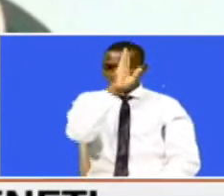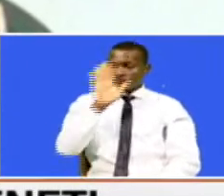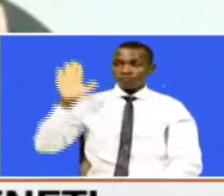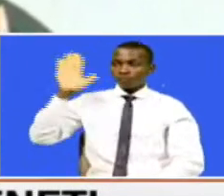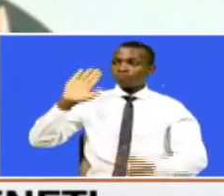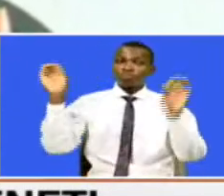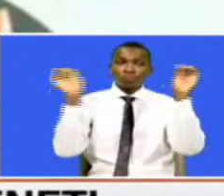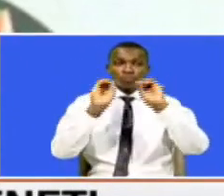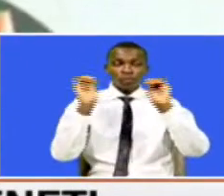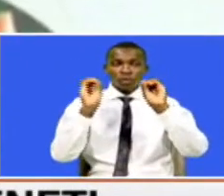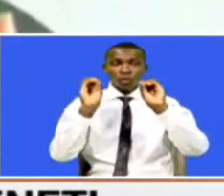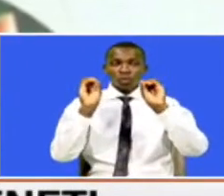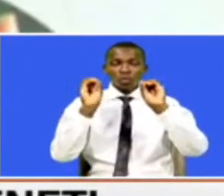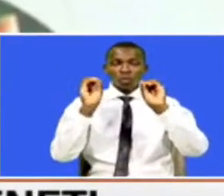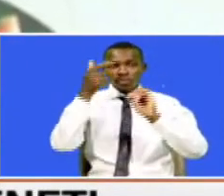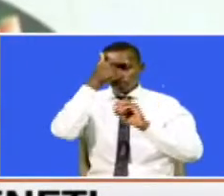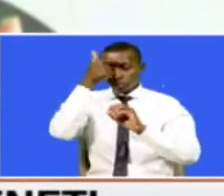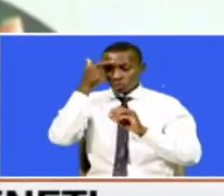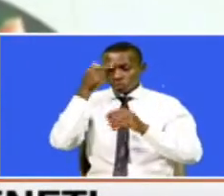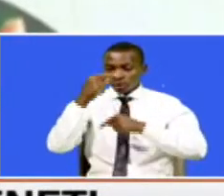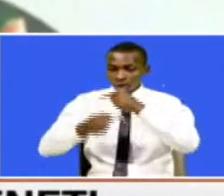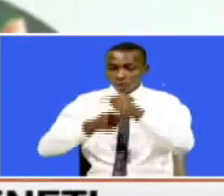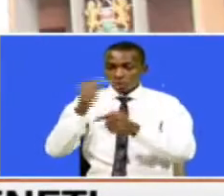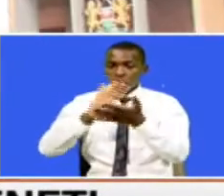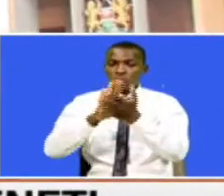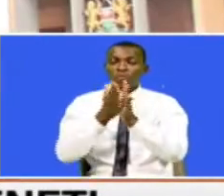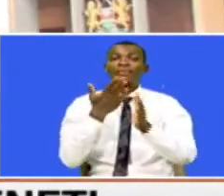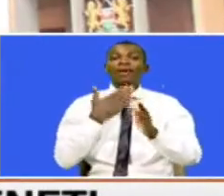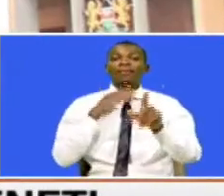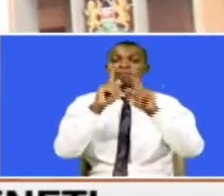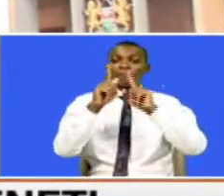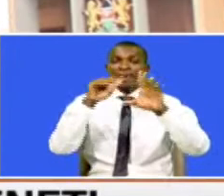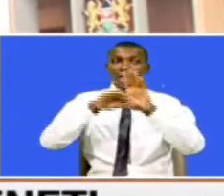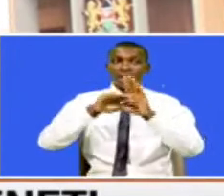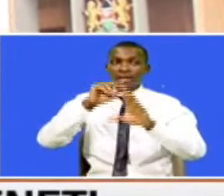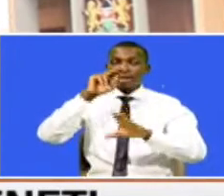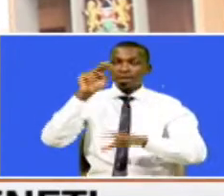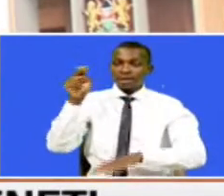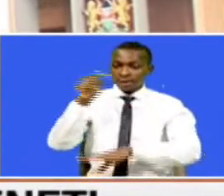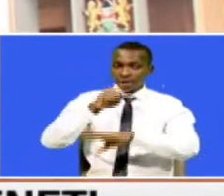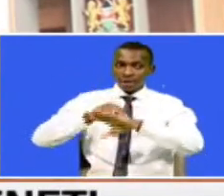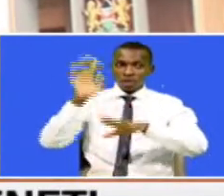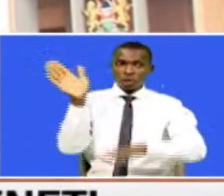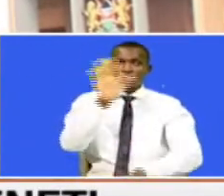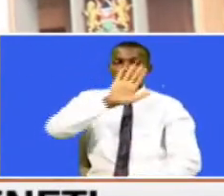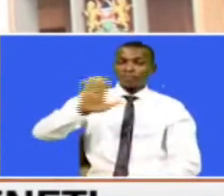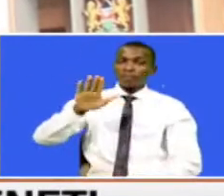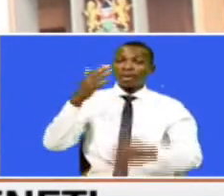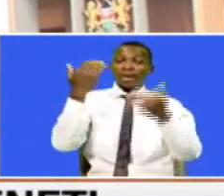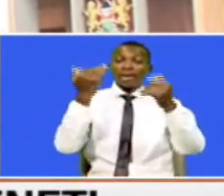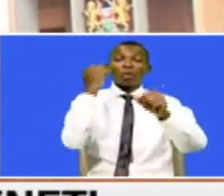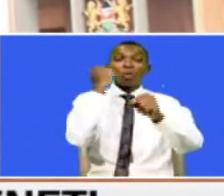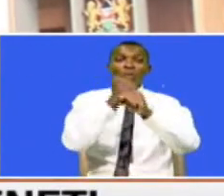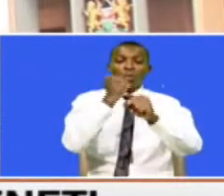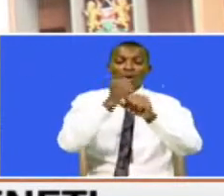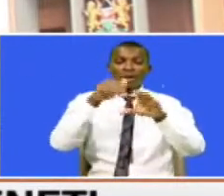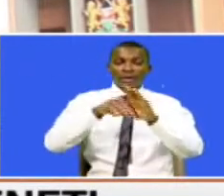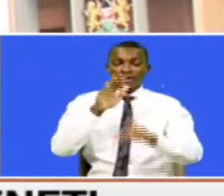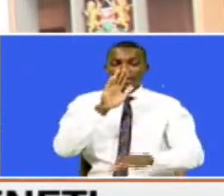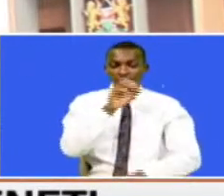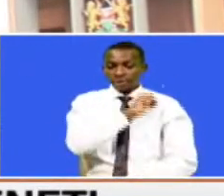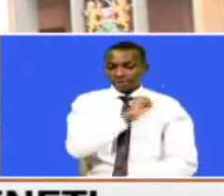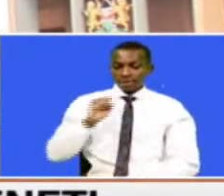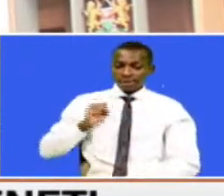alikuwa mmoja wa wagombea wa uspika bunge la taifa. Na baada ya kuapishwa kwao, sasa majukumu ya maseneta walioapishwa siku ya